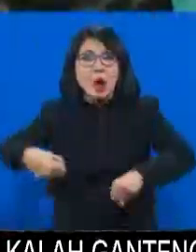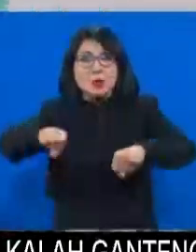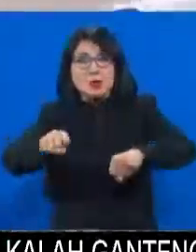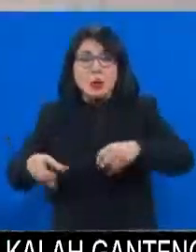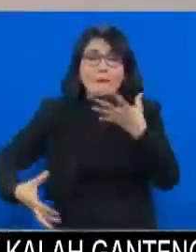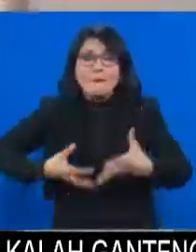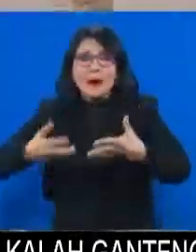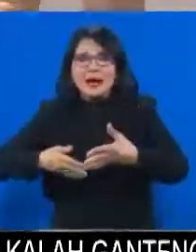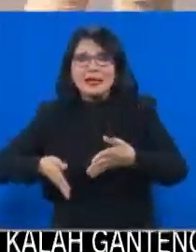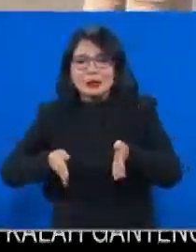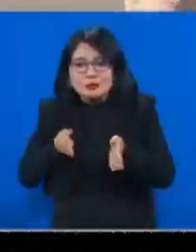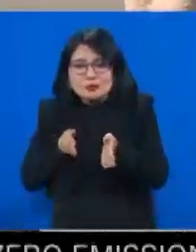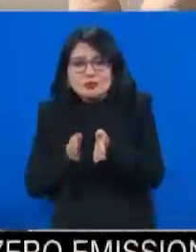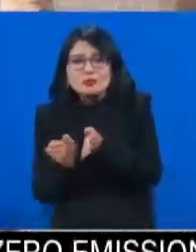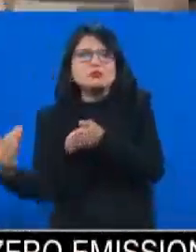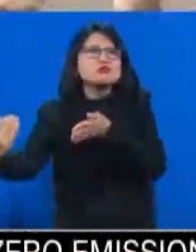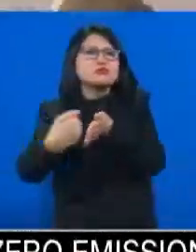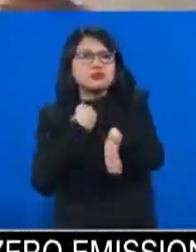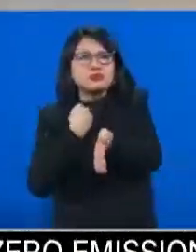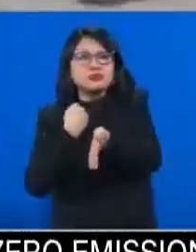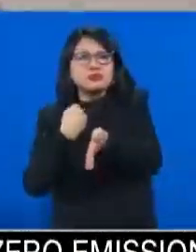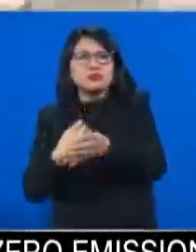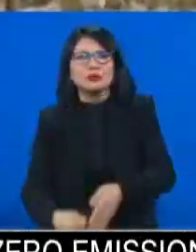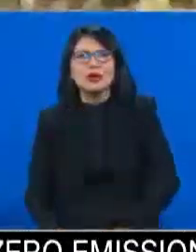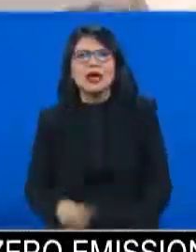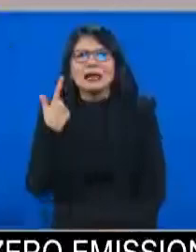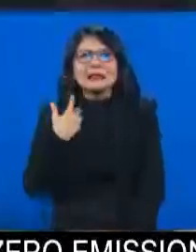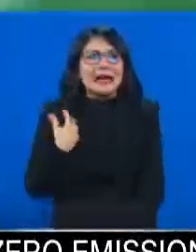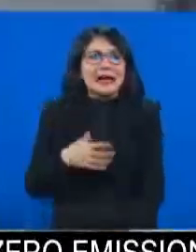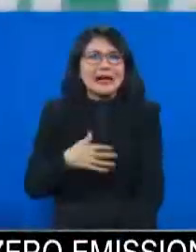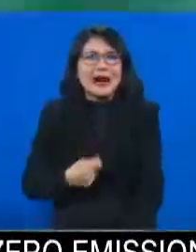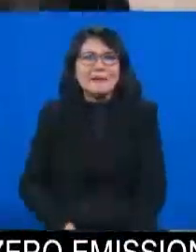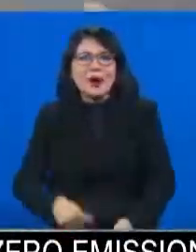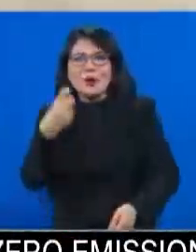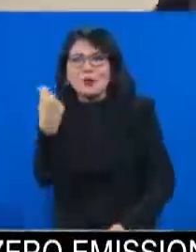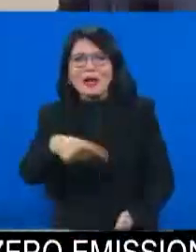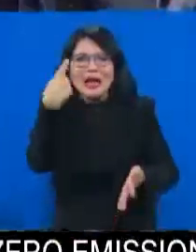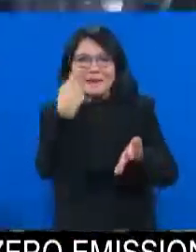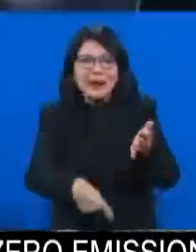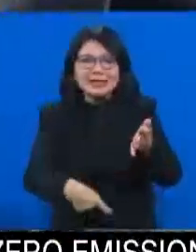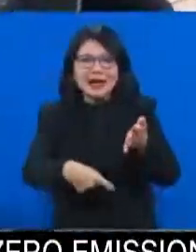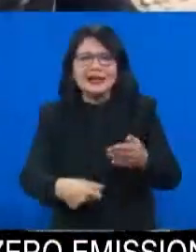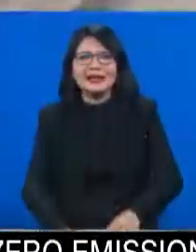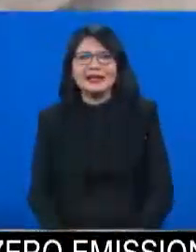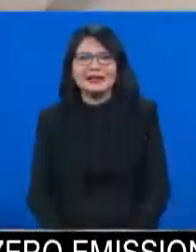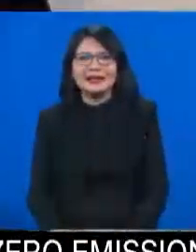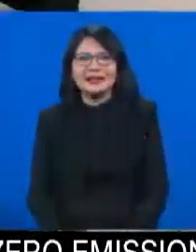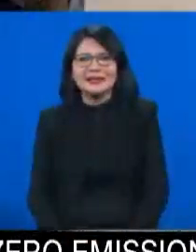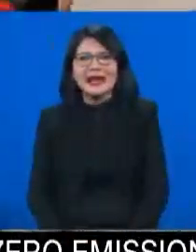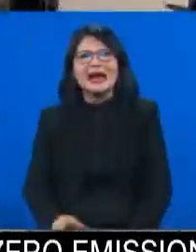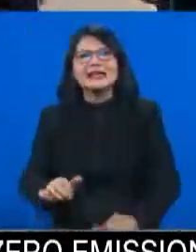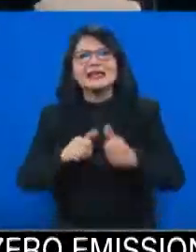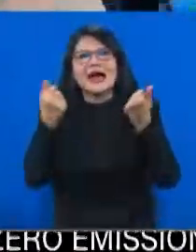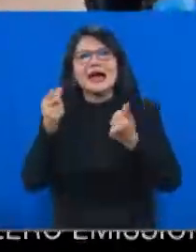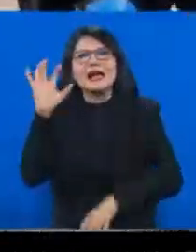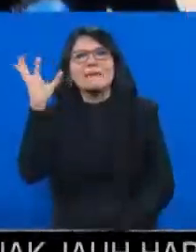ini langsung putar arah melawan arus lalu lintas demi menghindari razia pajak kendaraan di Jalan Raya Hasyim Azhari, Cipondoh, Tangerang,